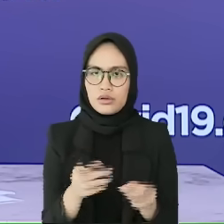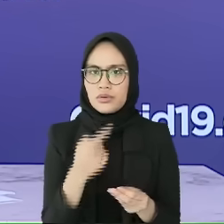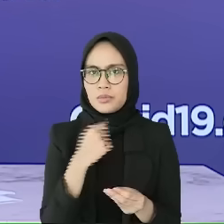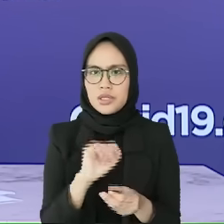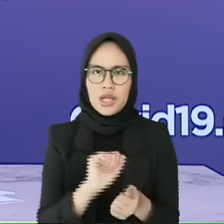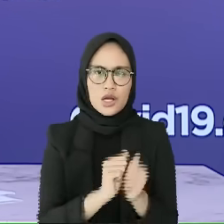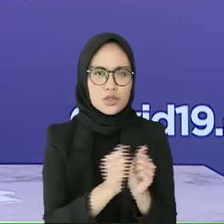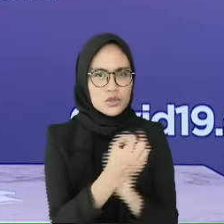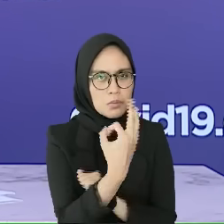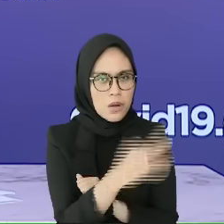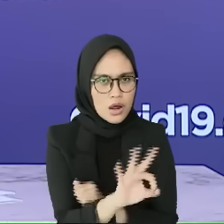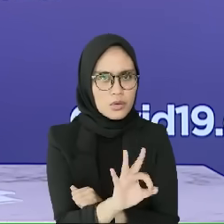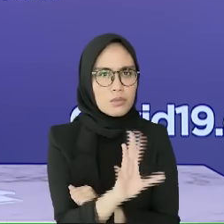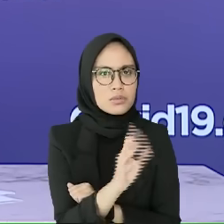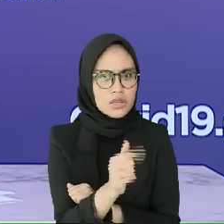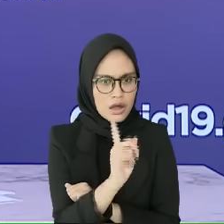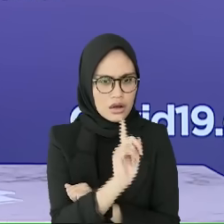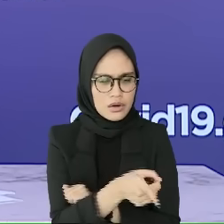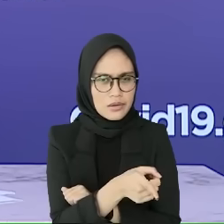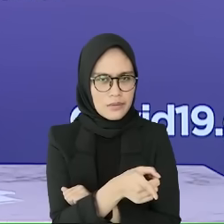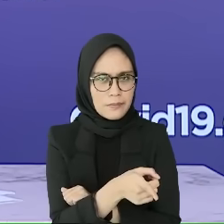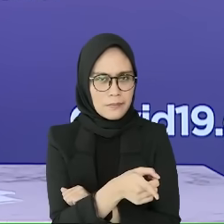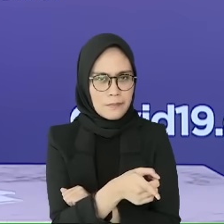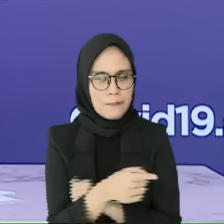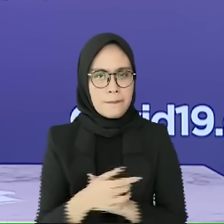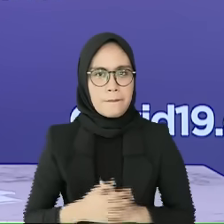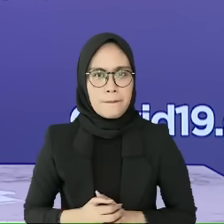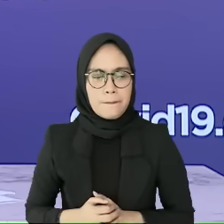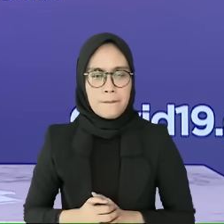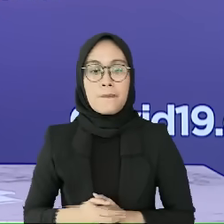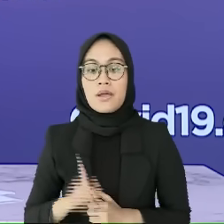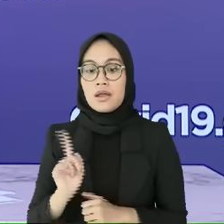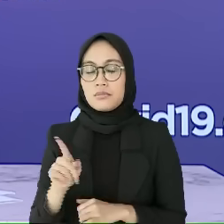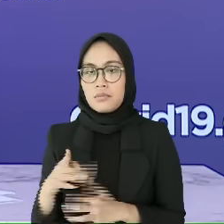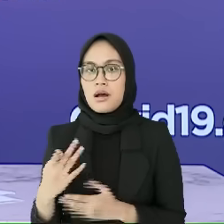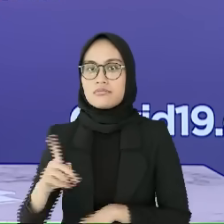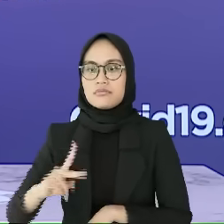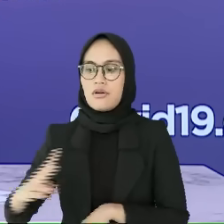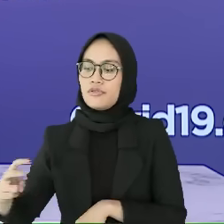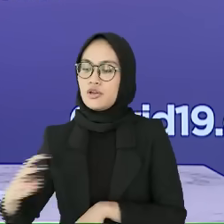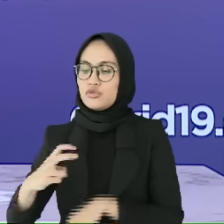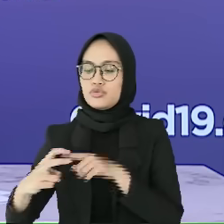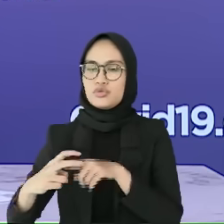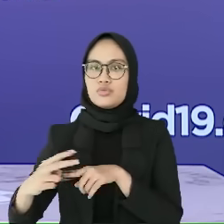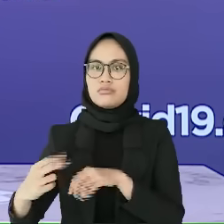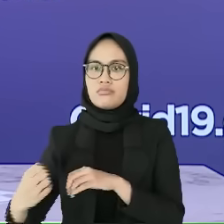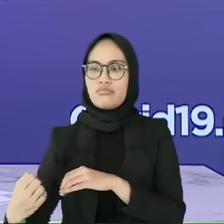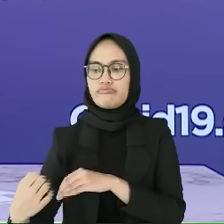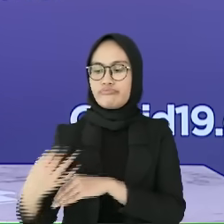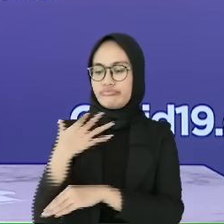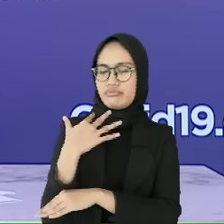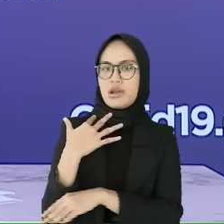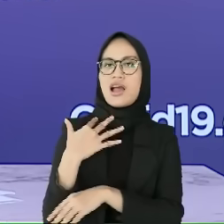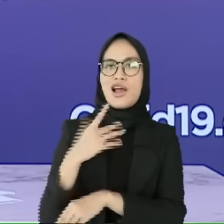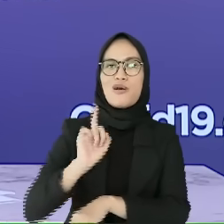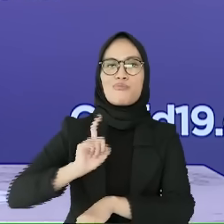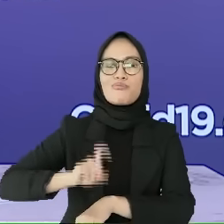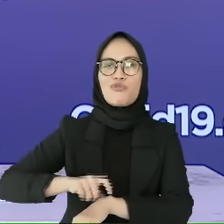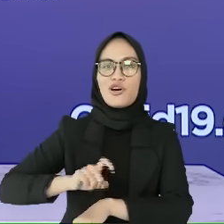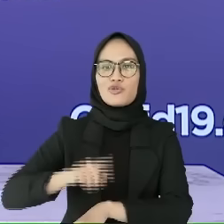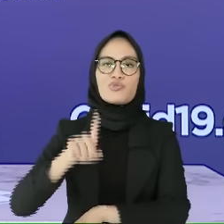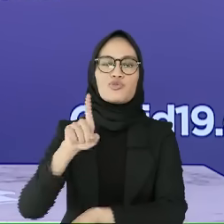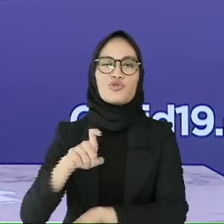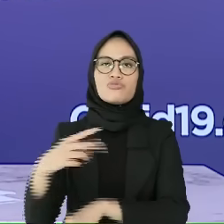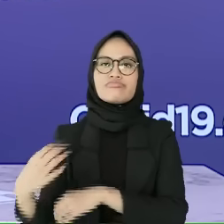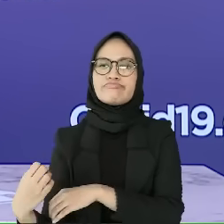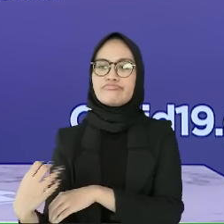baru bisa terjadi karena butuh waktunya untuk virus menular dari satu orang ke orang lain dan akhirnya